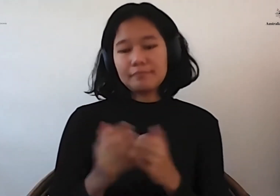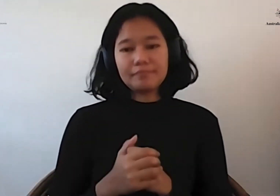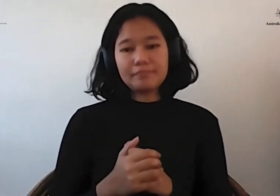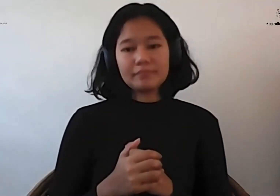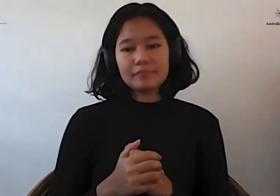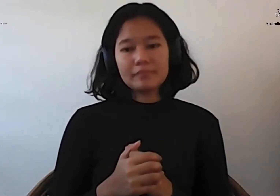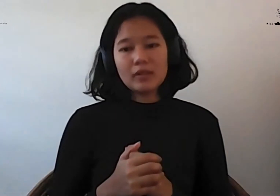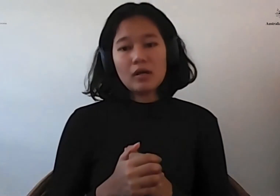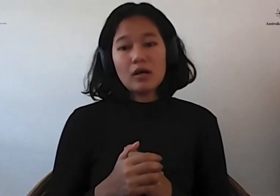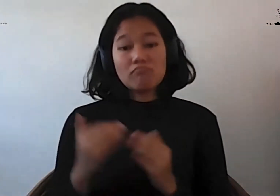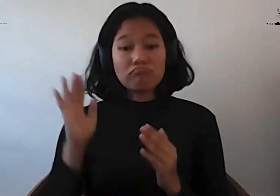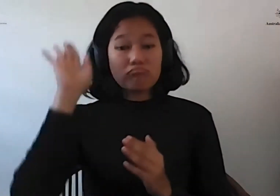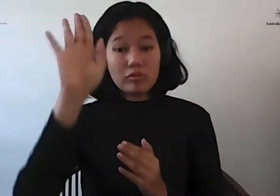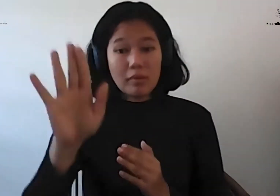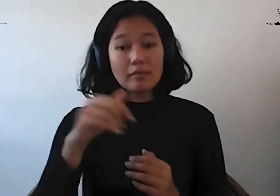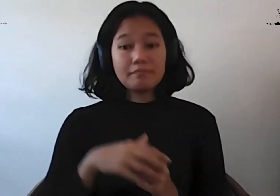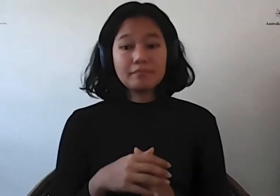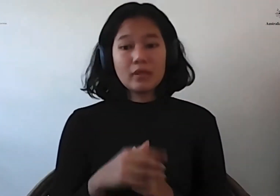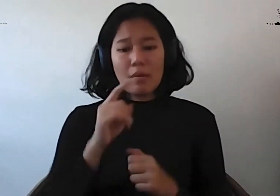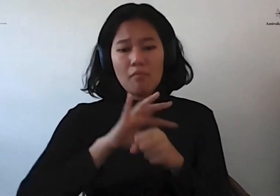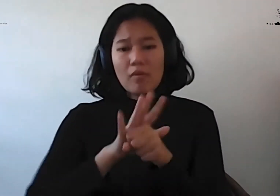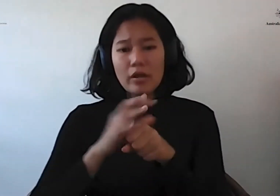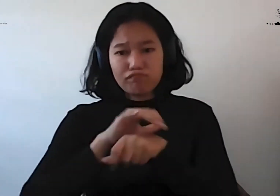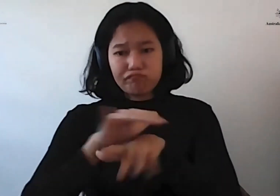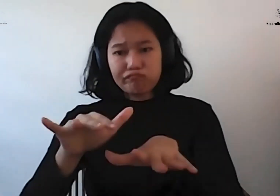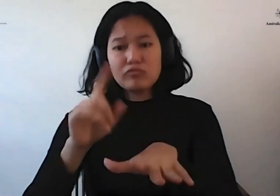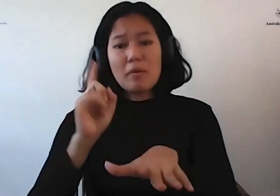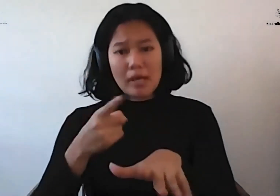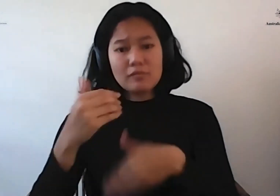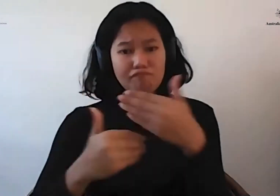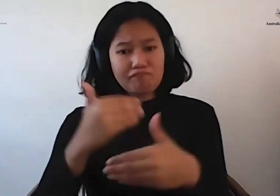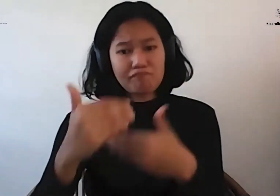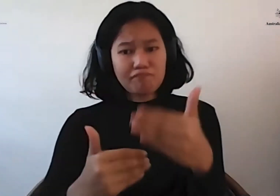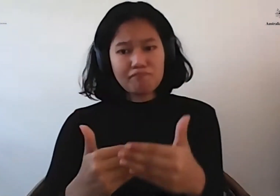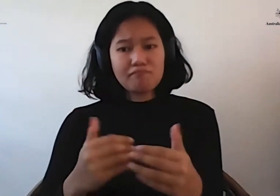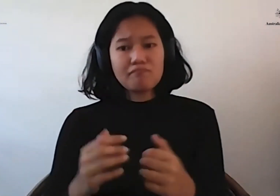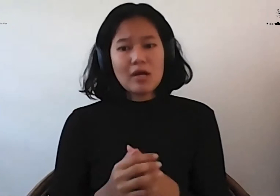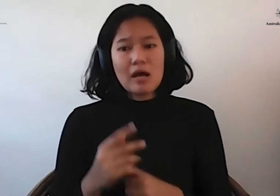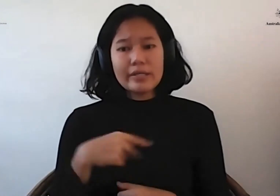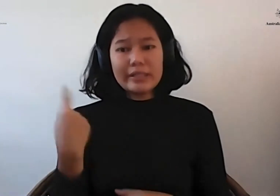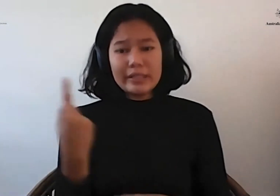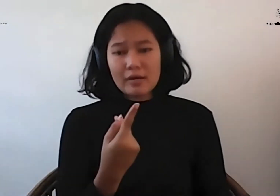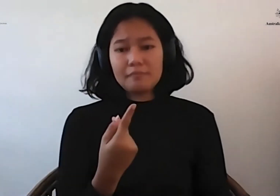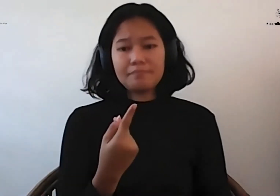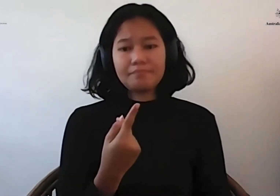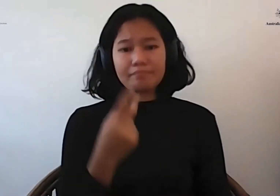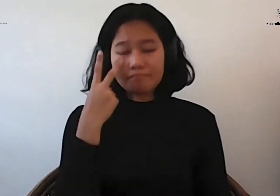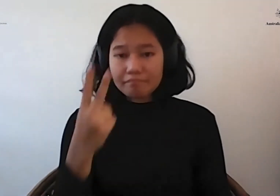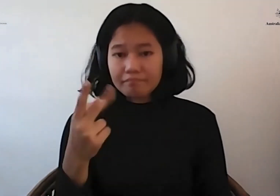untuk kedepannya, karena pandemi ini juga masih berlangsung, apa yang kita